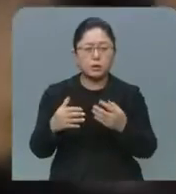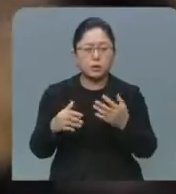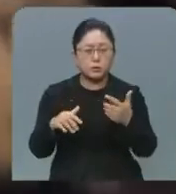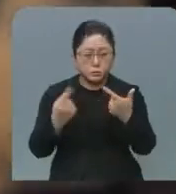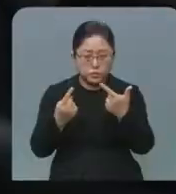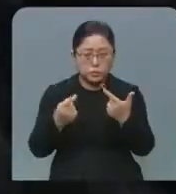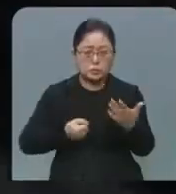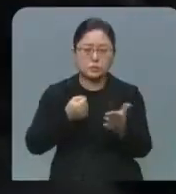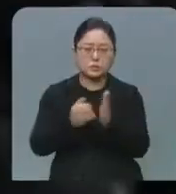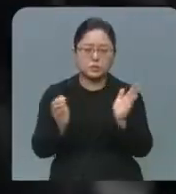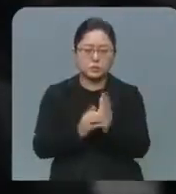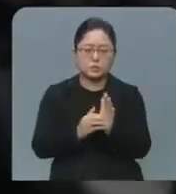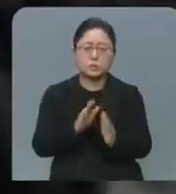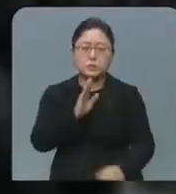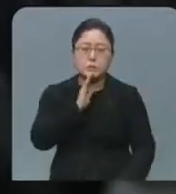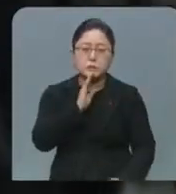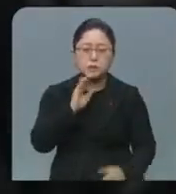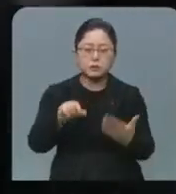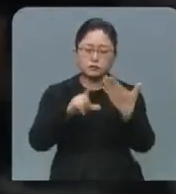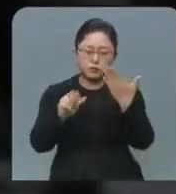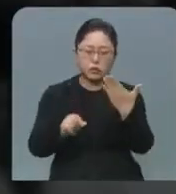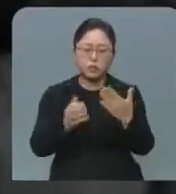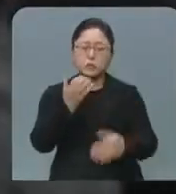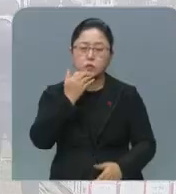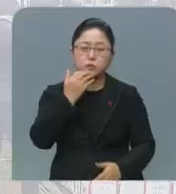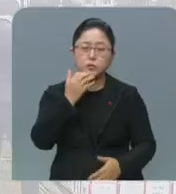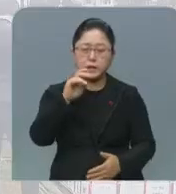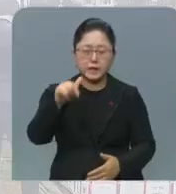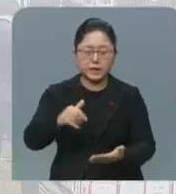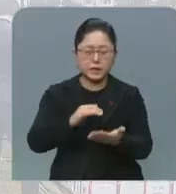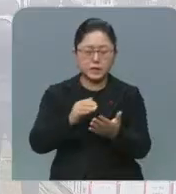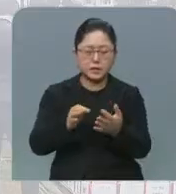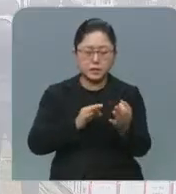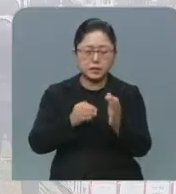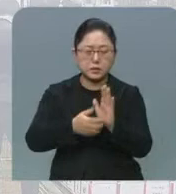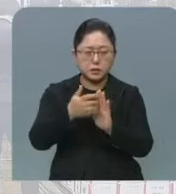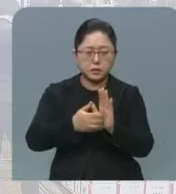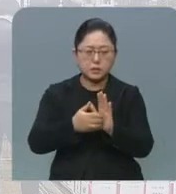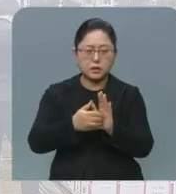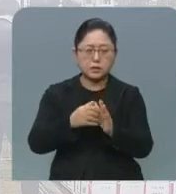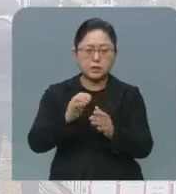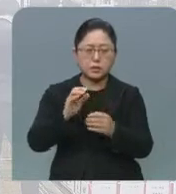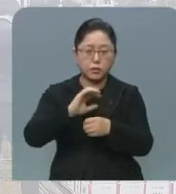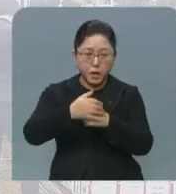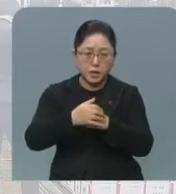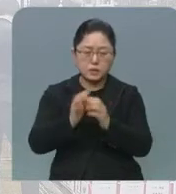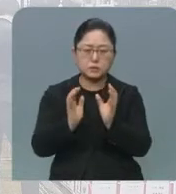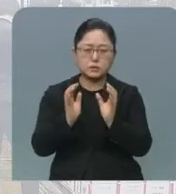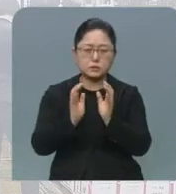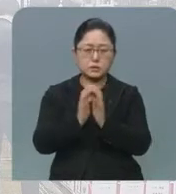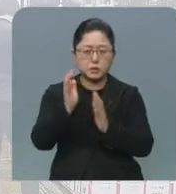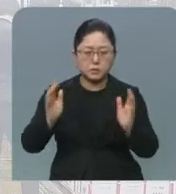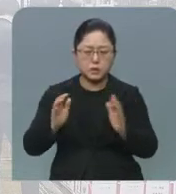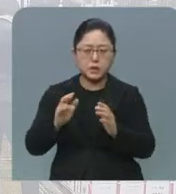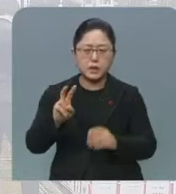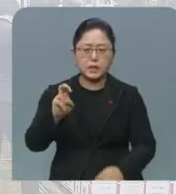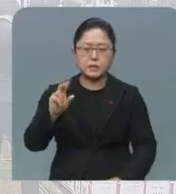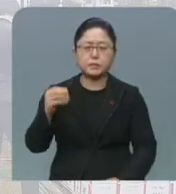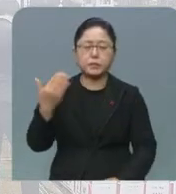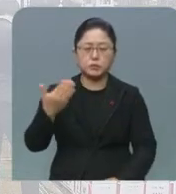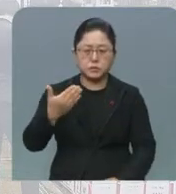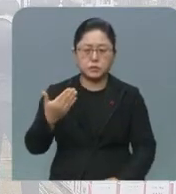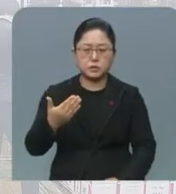겁니다. 실제로 지난 9월 서울 가락시장에서 경매된 과일과 채소 13가지 품목 22만 9천여 건